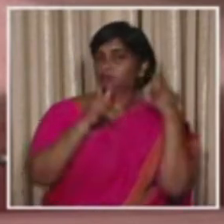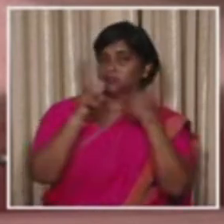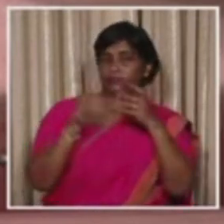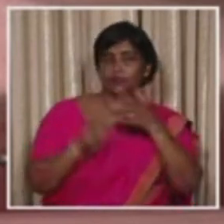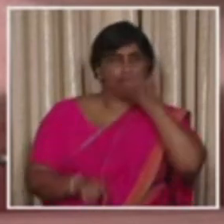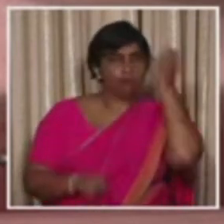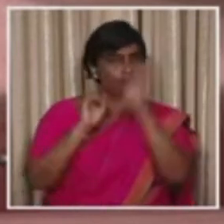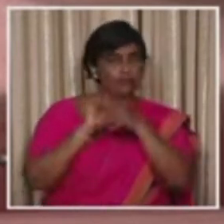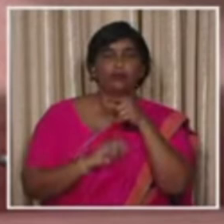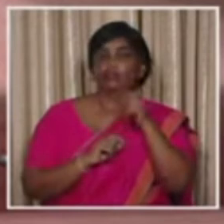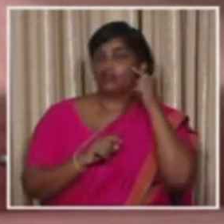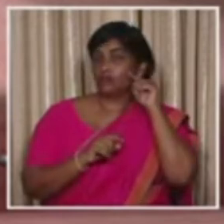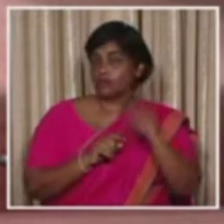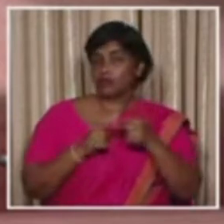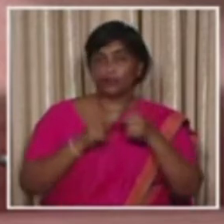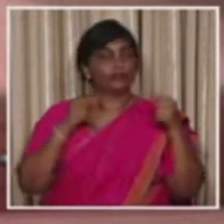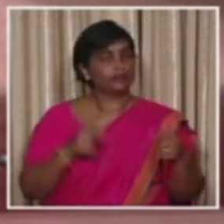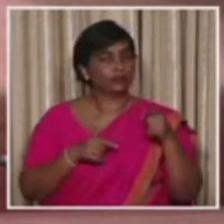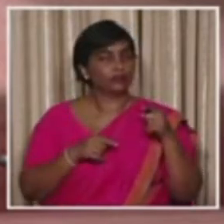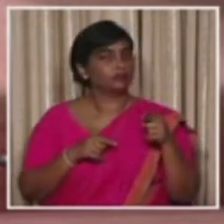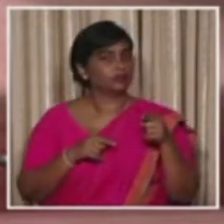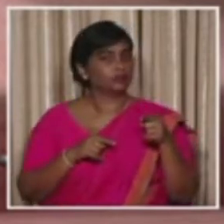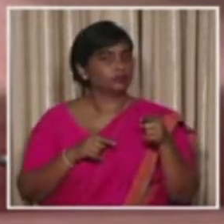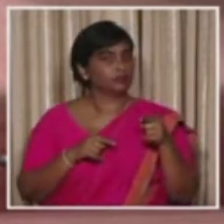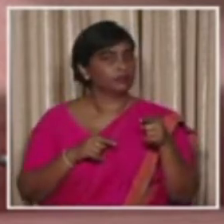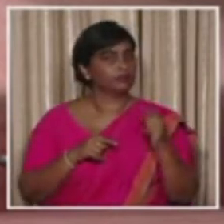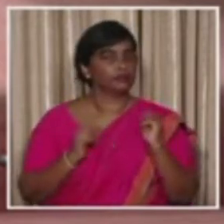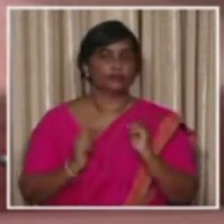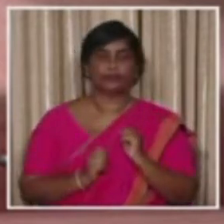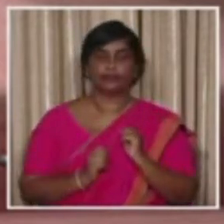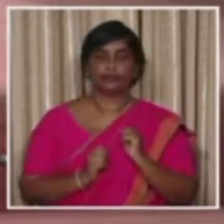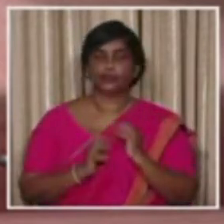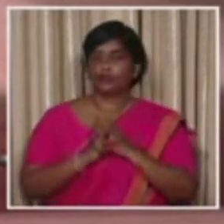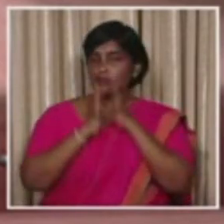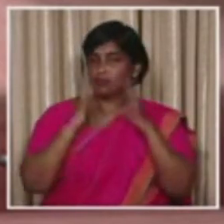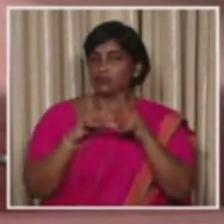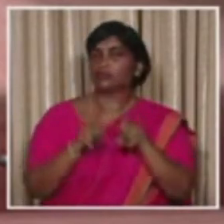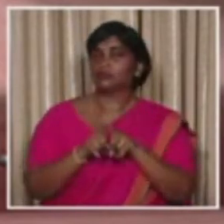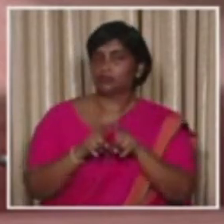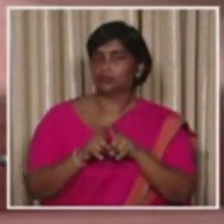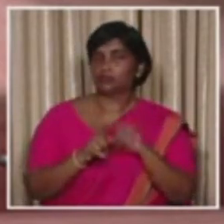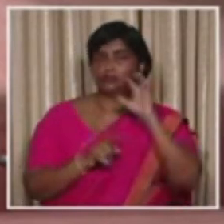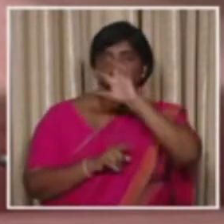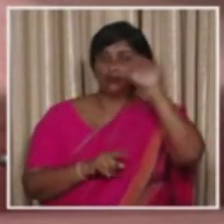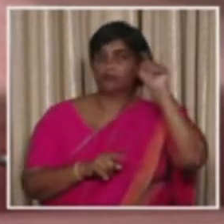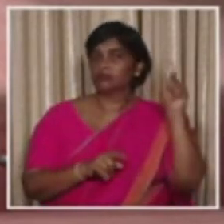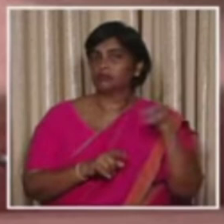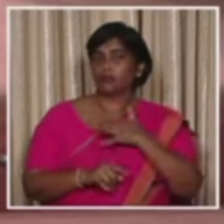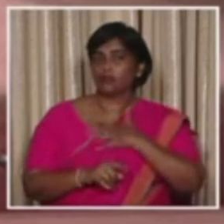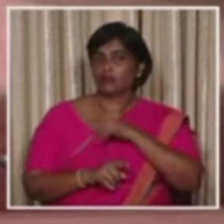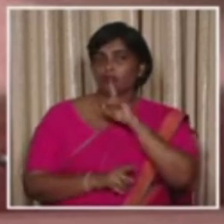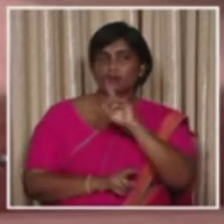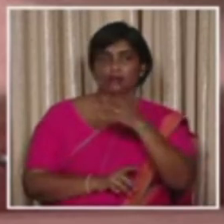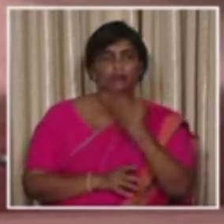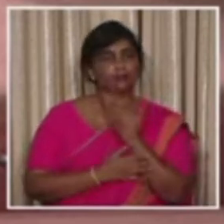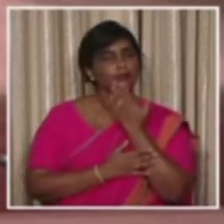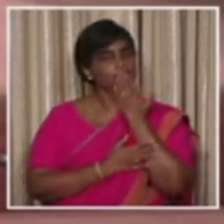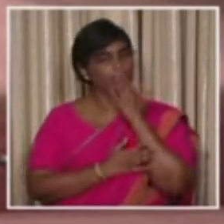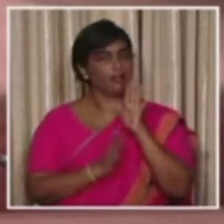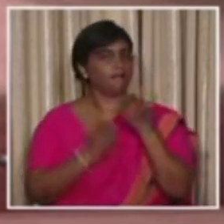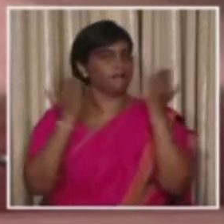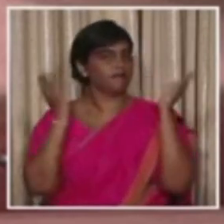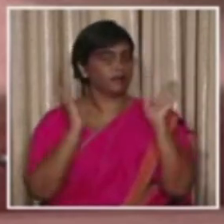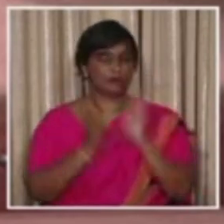அளவிலே குரல் கொடுக்கப்பட இருக்கின்ற ஒரு நிலைமை இருக்கின்றது. அன்று முஸ்லிம் தலைவர்கள் வடகிழக்கிலே